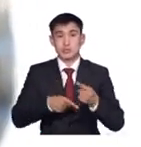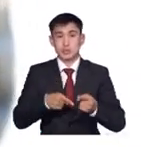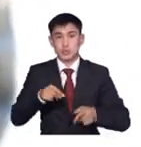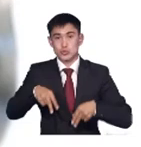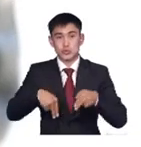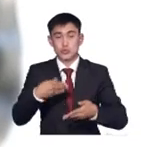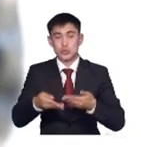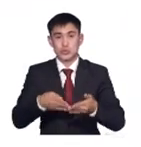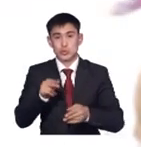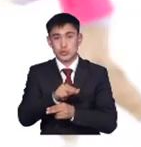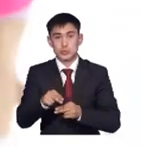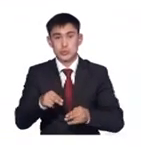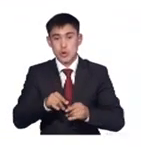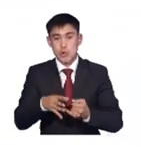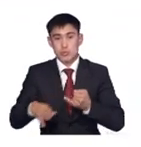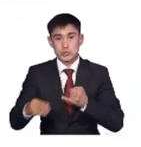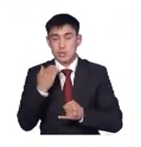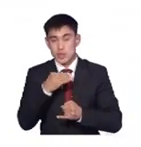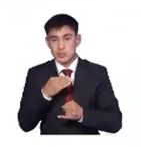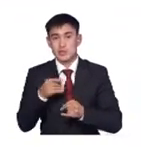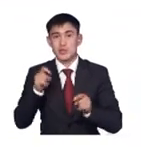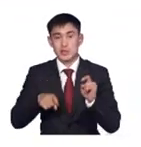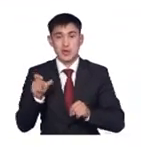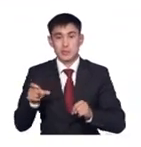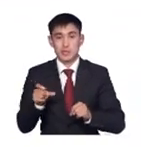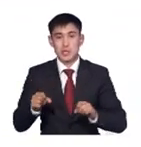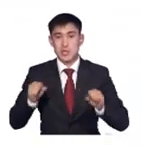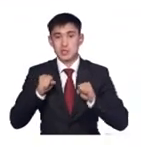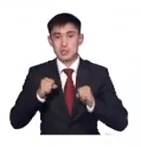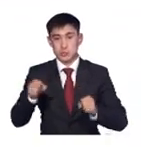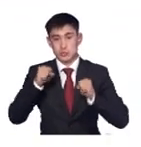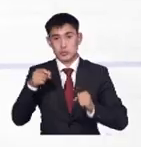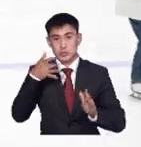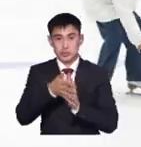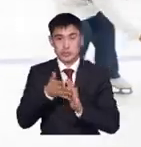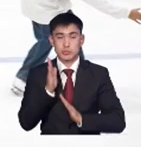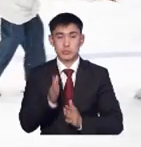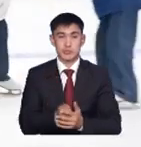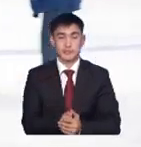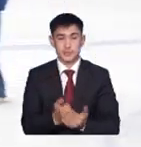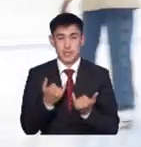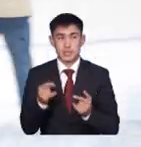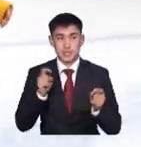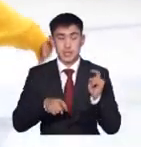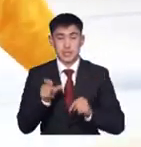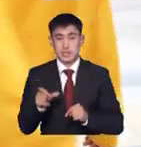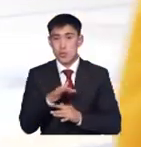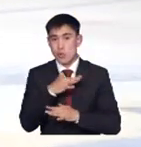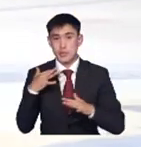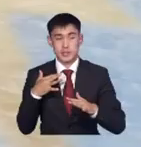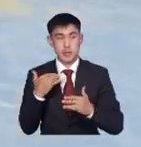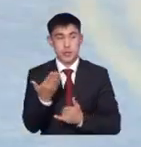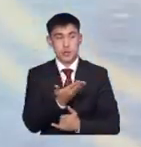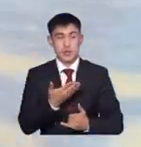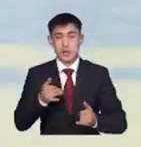жүруді үйретеміз. Мұз өте сапалы, келген адамдар қысқы спорт түрін тез меңгереді. Қазірдің өзінде келушілер қатары көбейген.